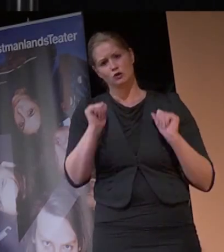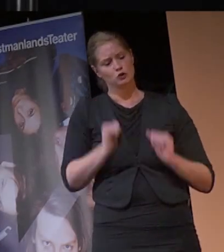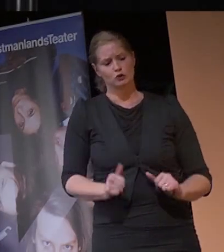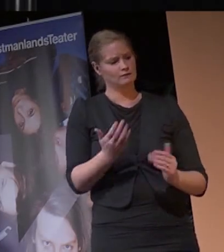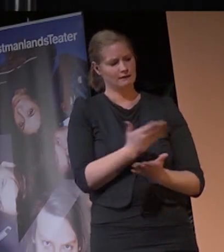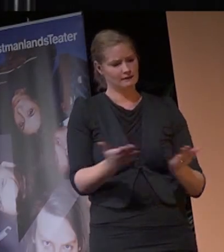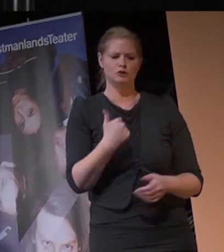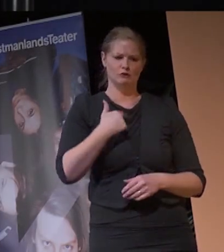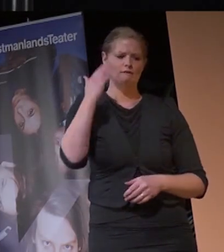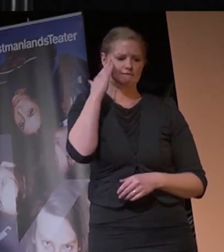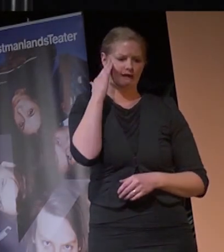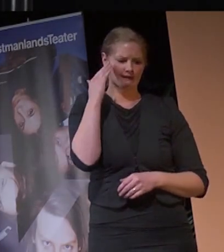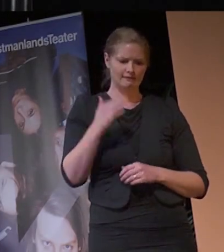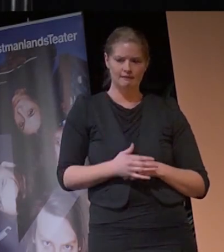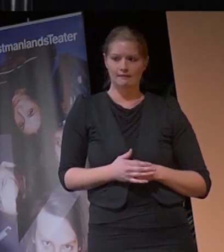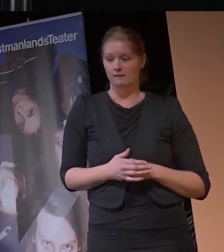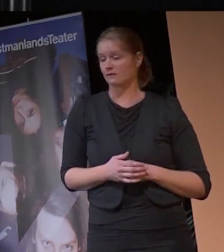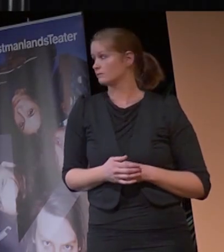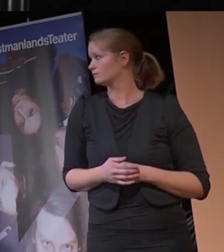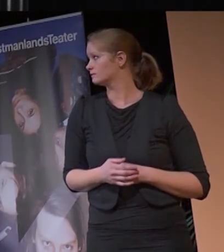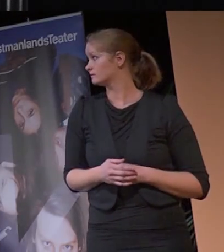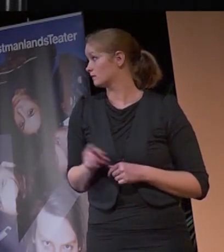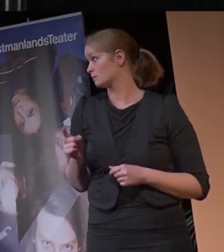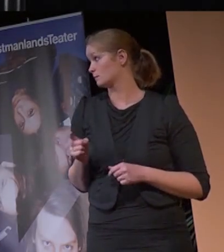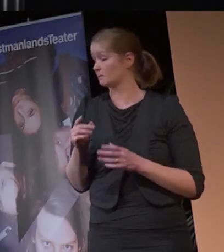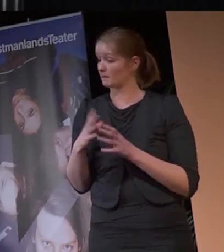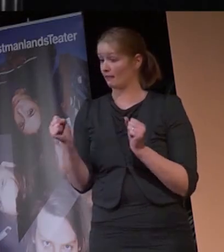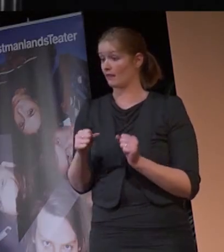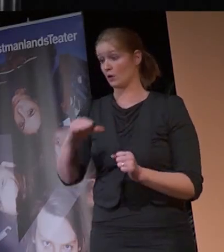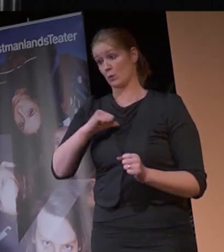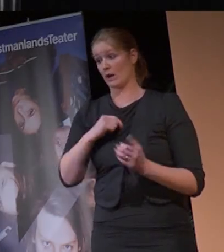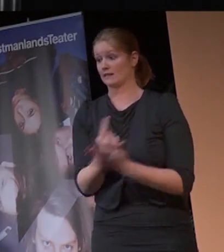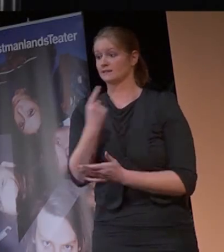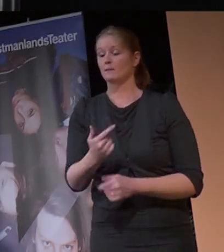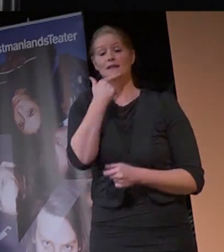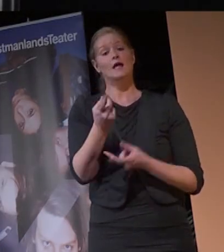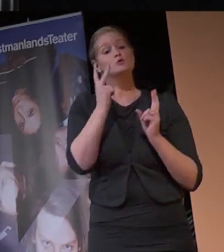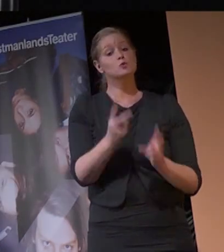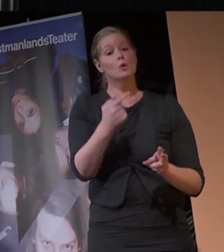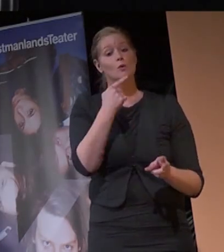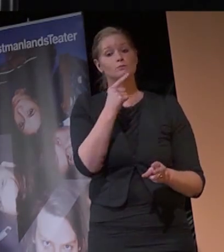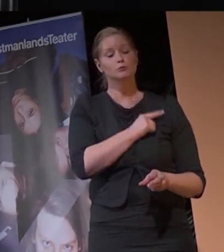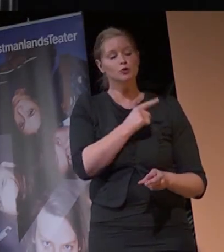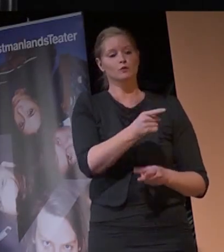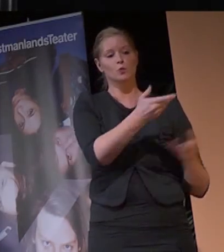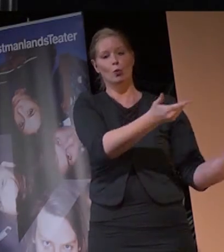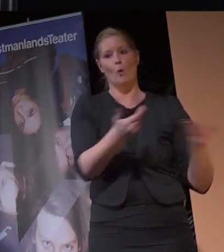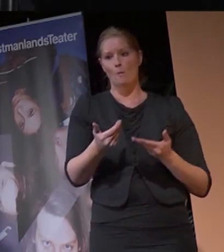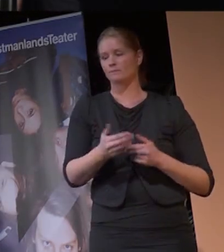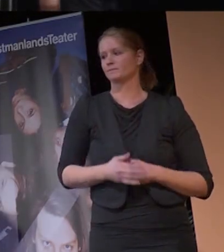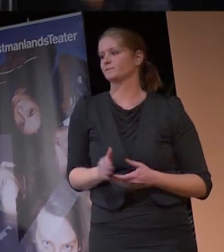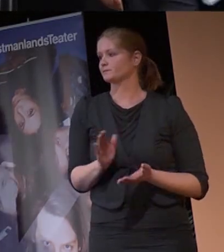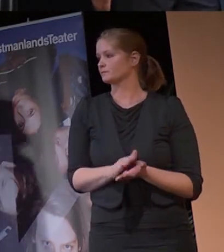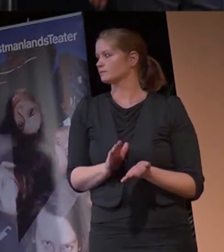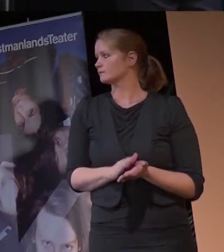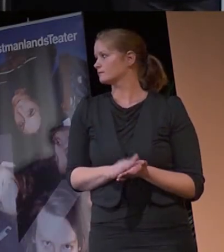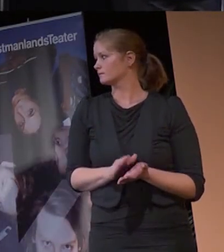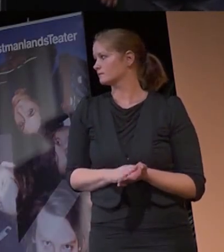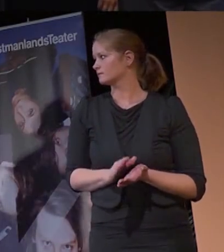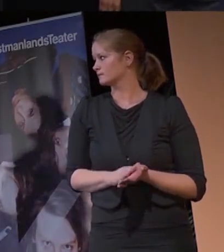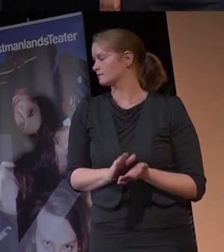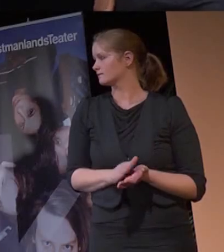Och därmed basta. Okej, jag tror att vi säger tack så mycket. Jag skulle bara säga då, apropå Smock, så säger att 19 augusti